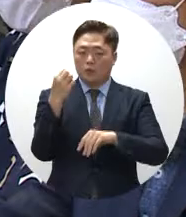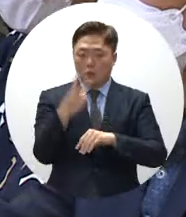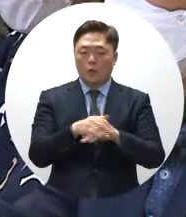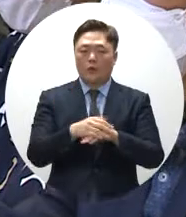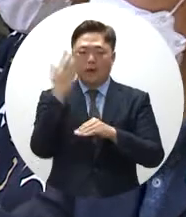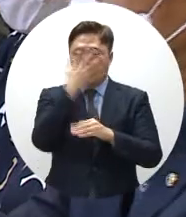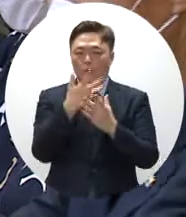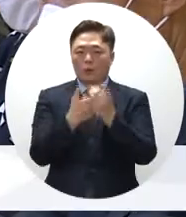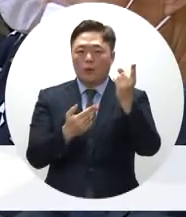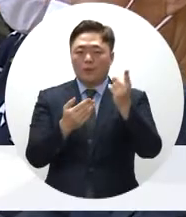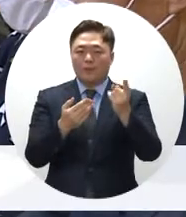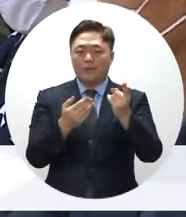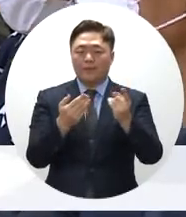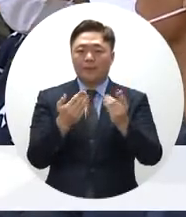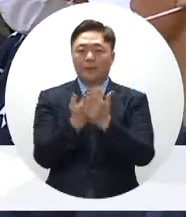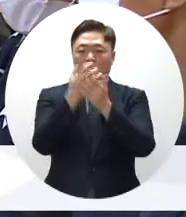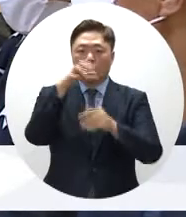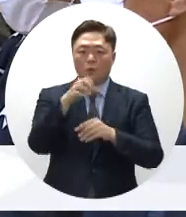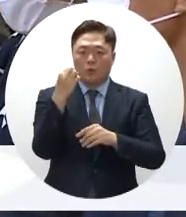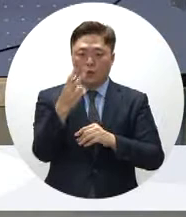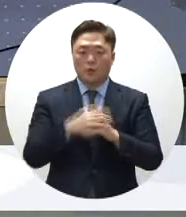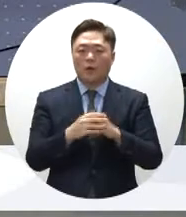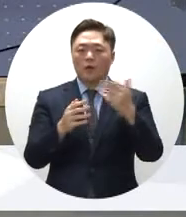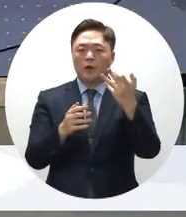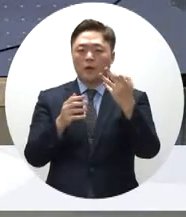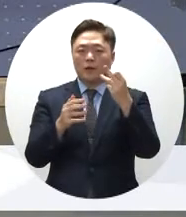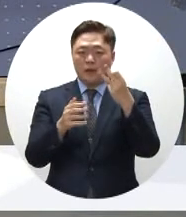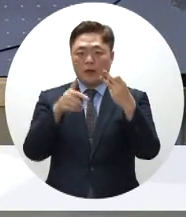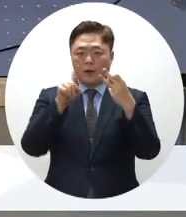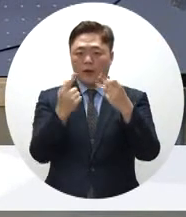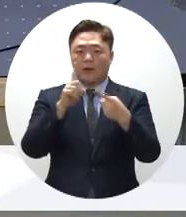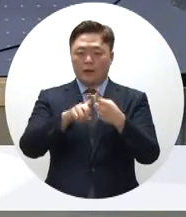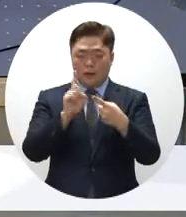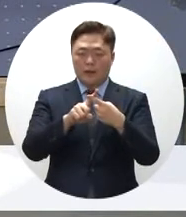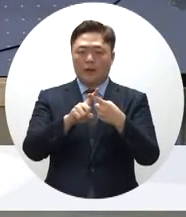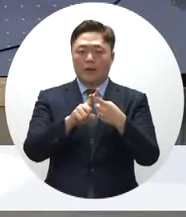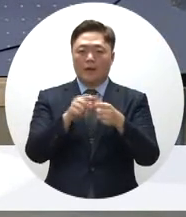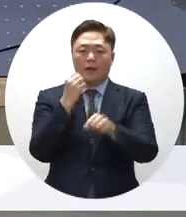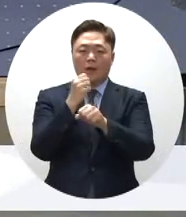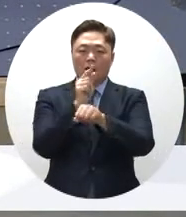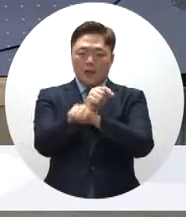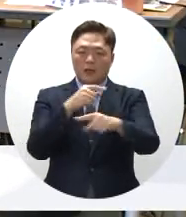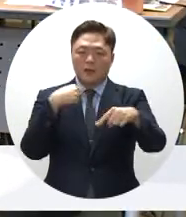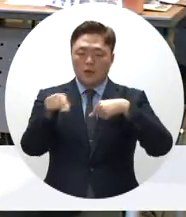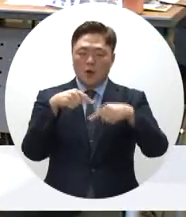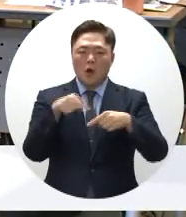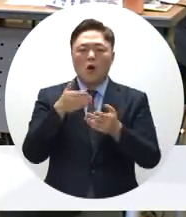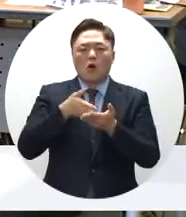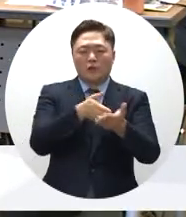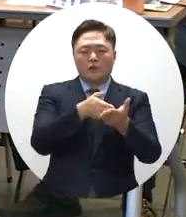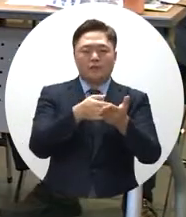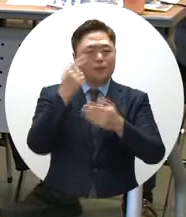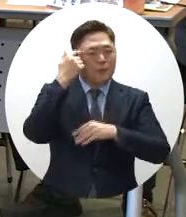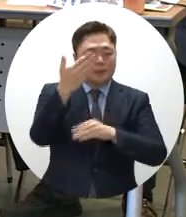에너지 융복합 발전단지 조성 등 13건의 현안 사업에 대한 각종 행정 절차 승인과 예산 지원을